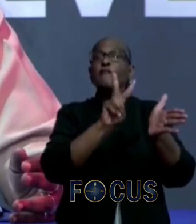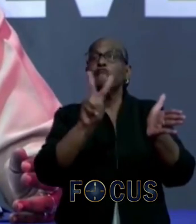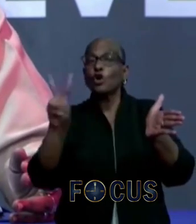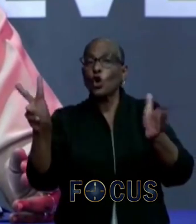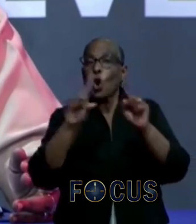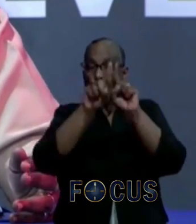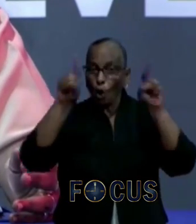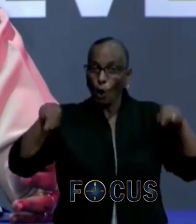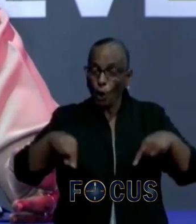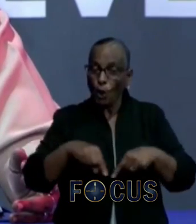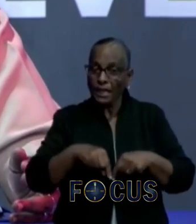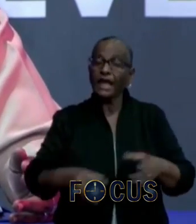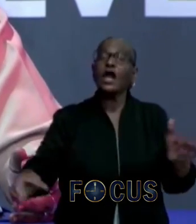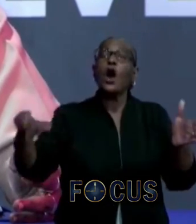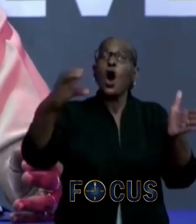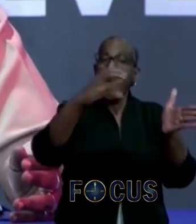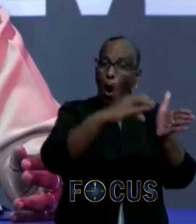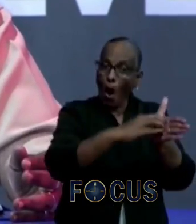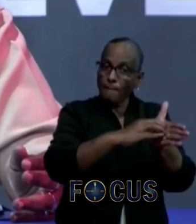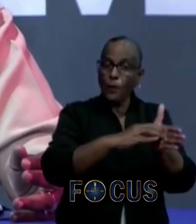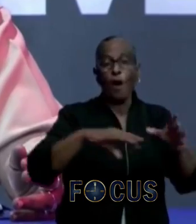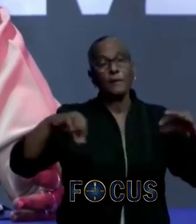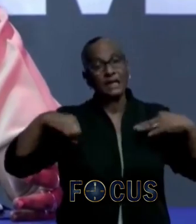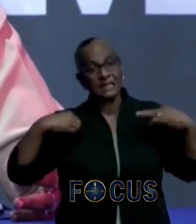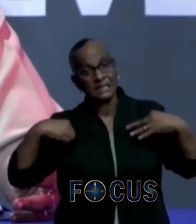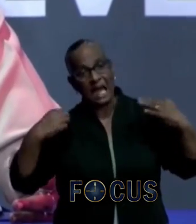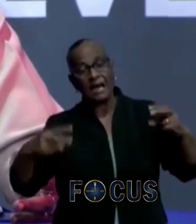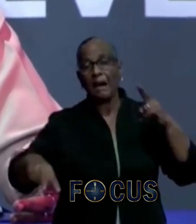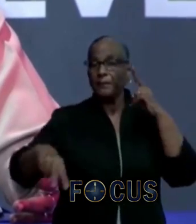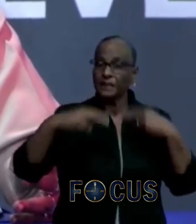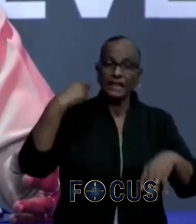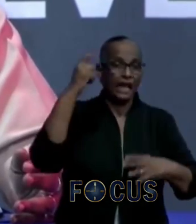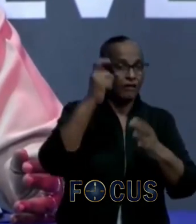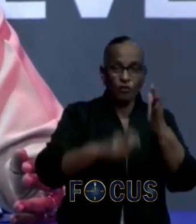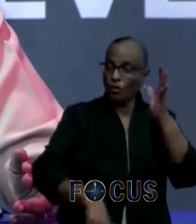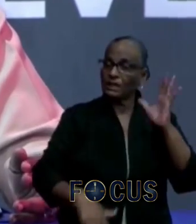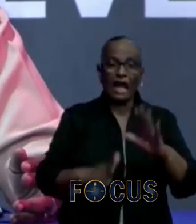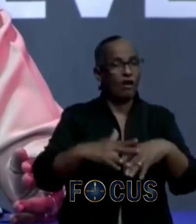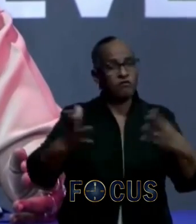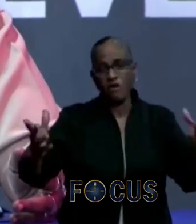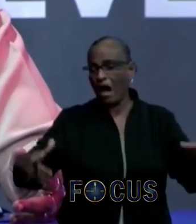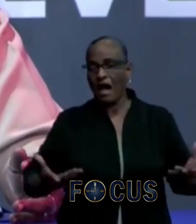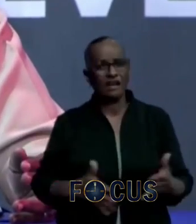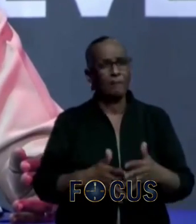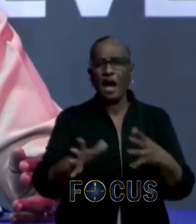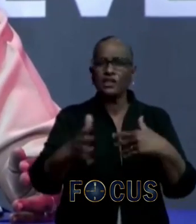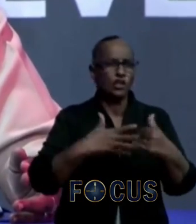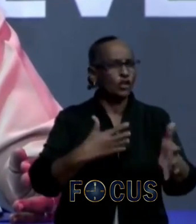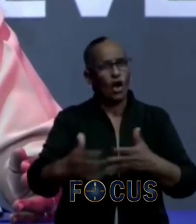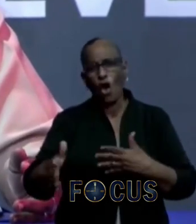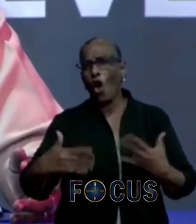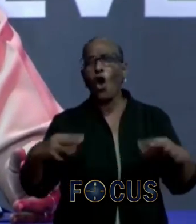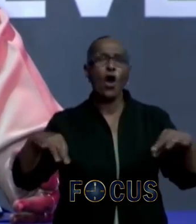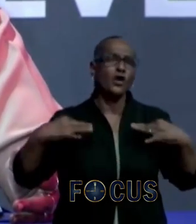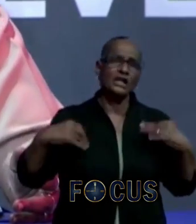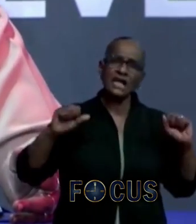vergunning voor uw openbare vermakelijkheid, voor uw recreatie, voor uw restaurant, uw